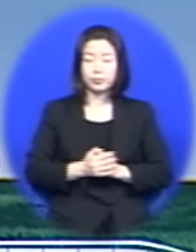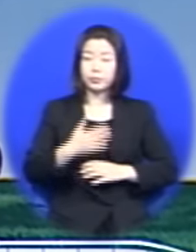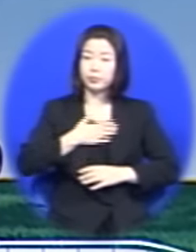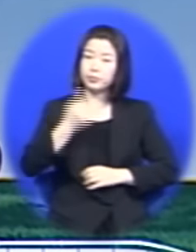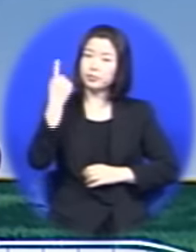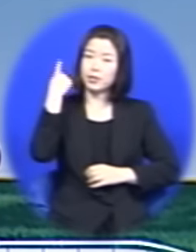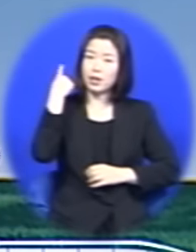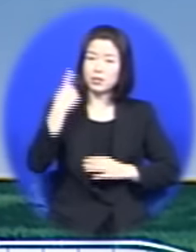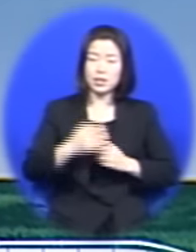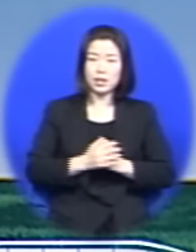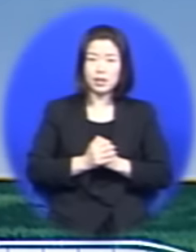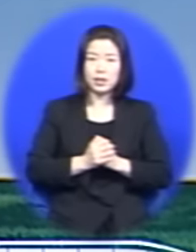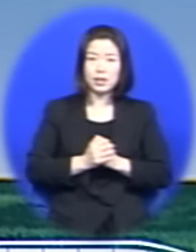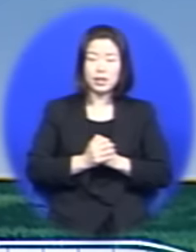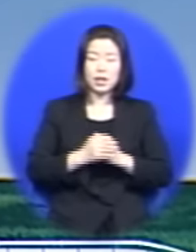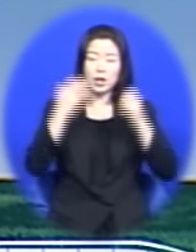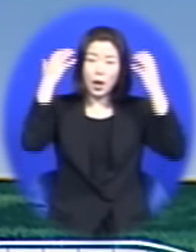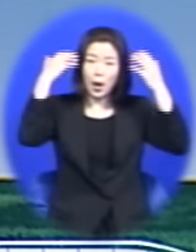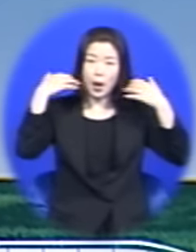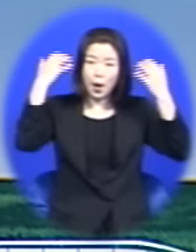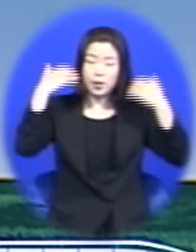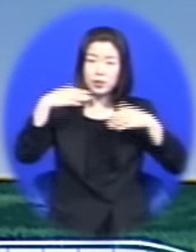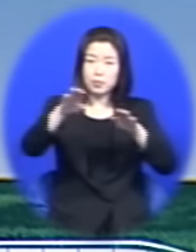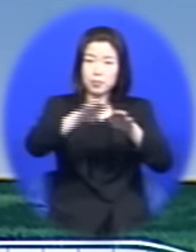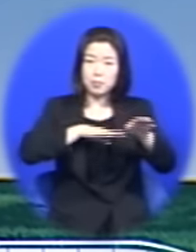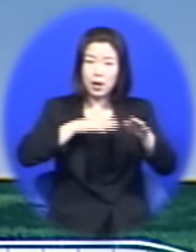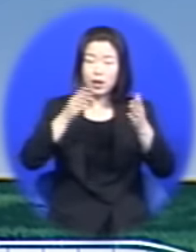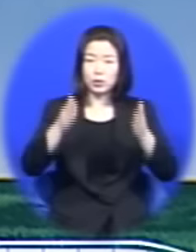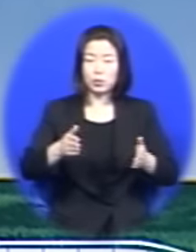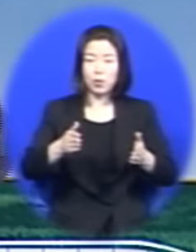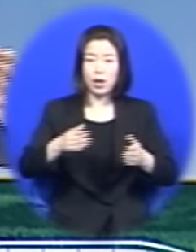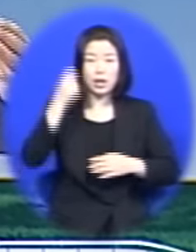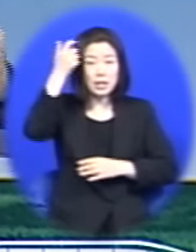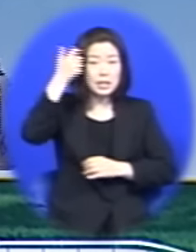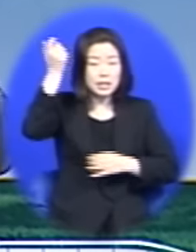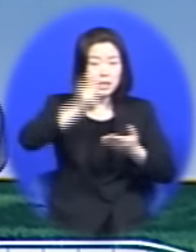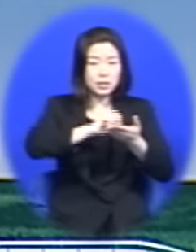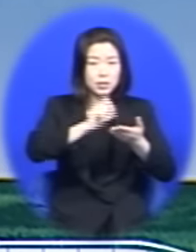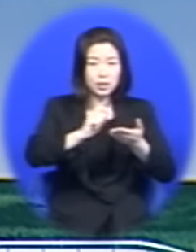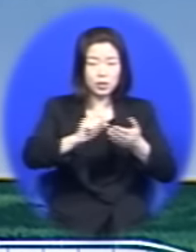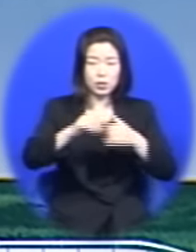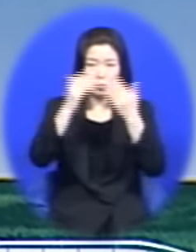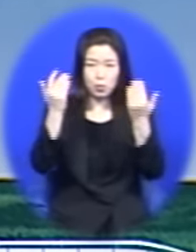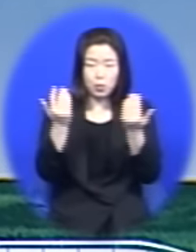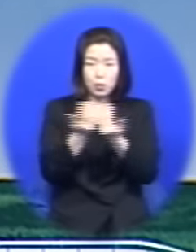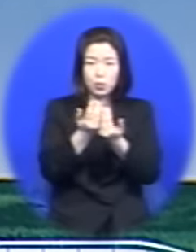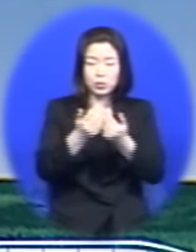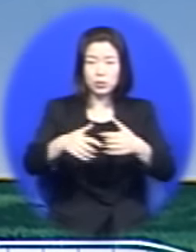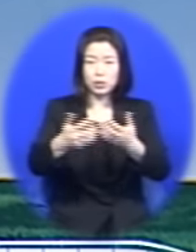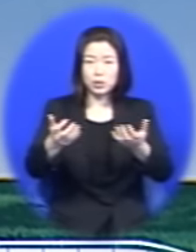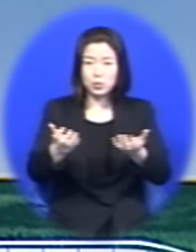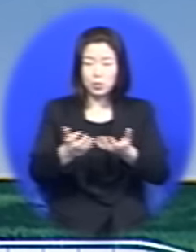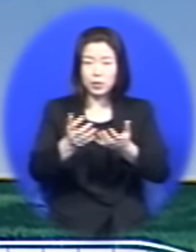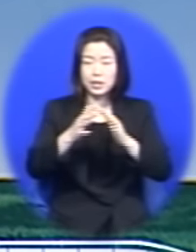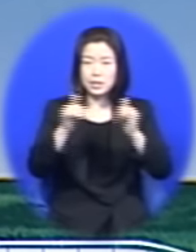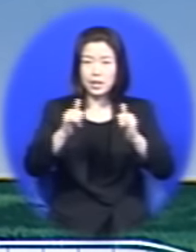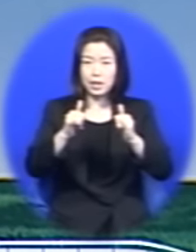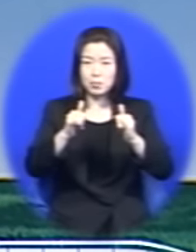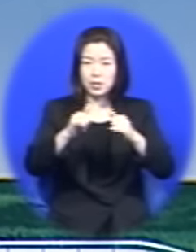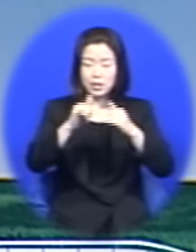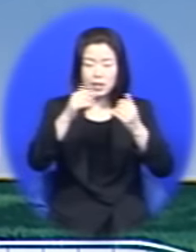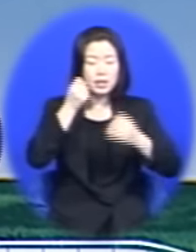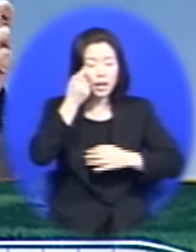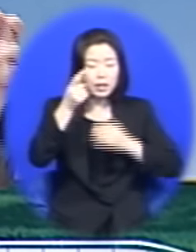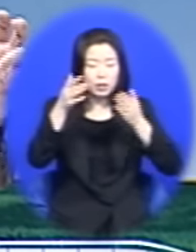저는 어제 지난 여름 방학 동안에 영성일기를 전 속회원이 다 열심히 쓰신 방학